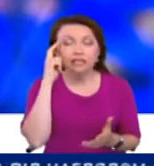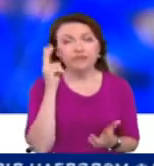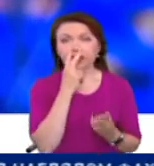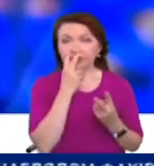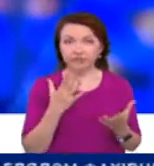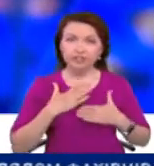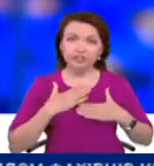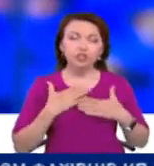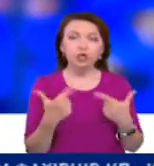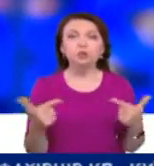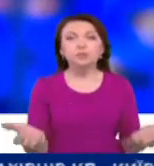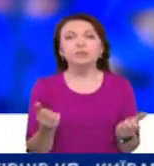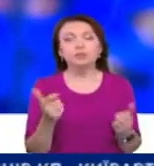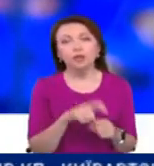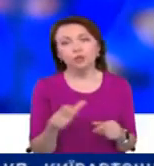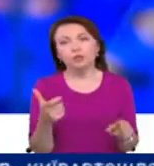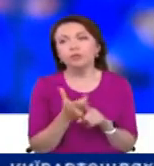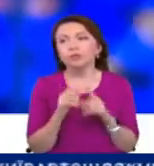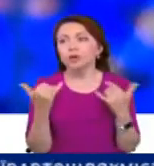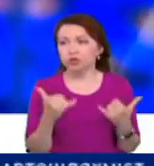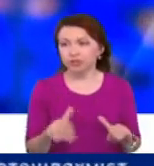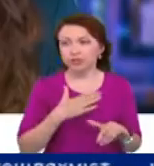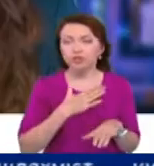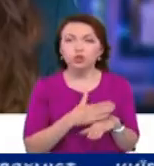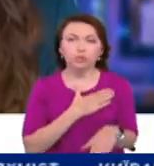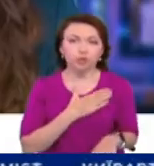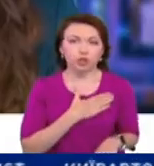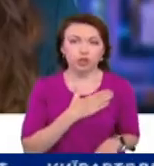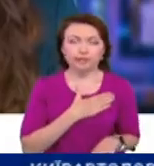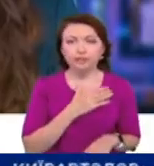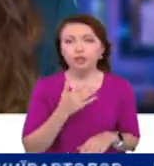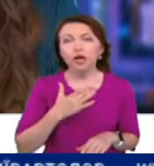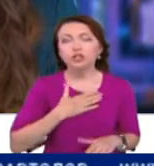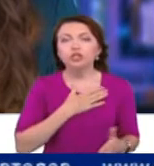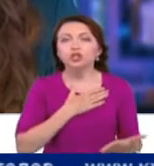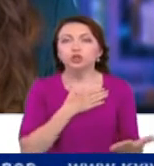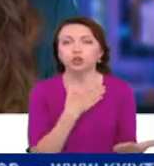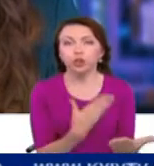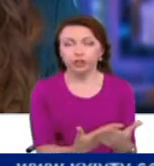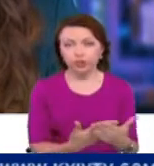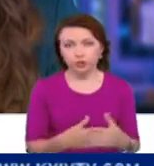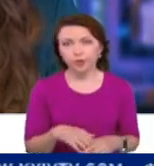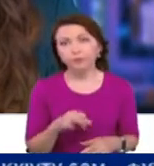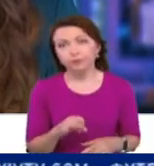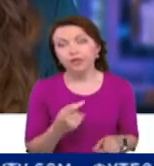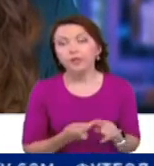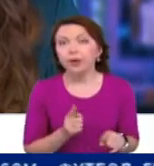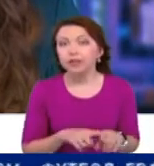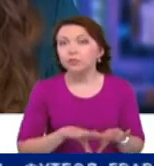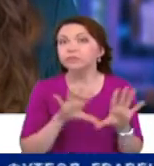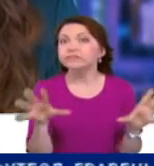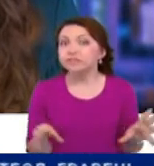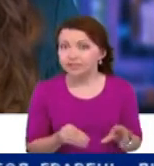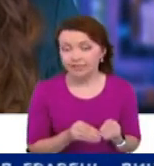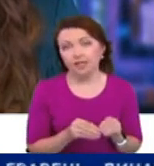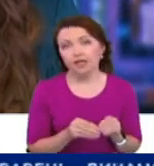наших гостеприимных людей, они были поражены нашей доброжелательностью, нашей щедростью. И поэтому все, буквально все,